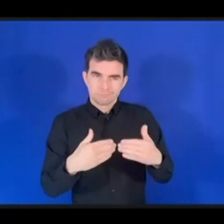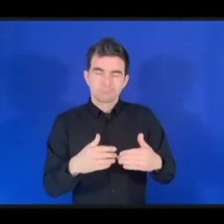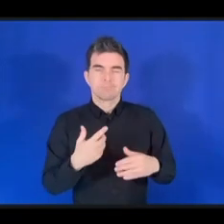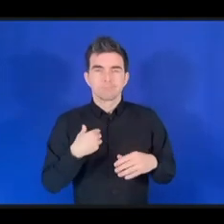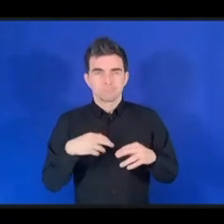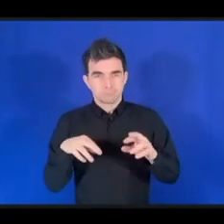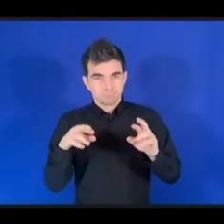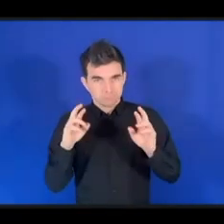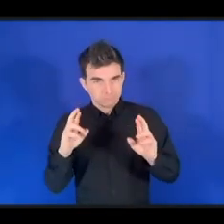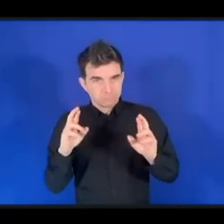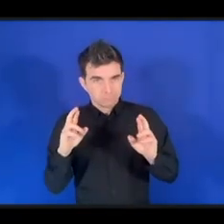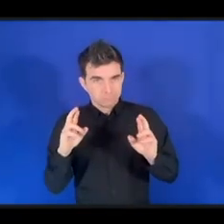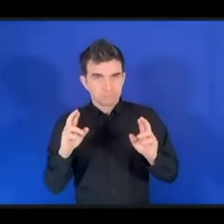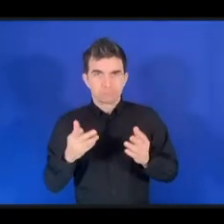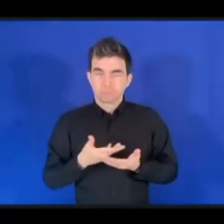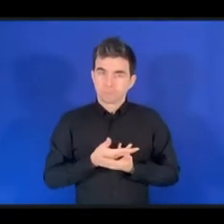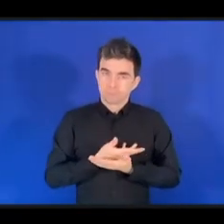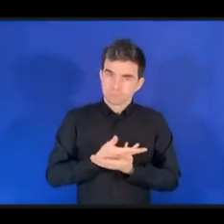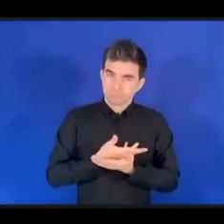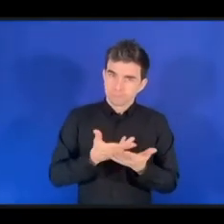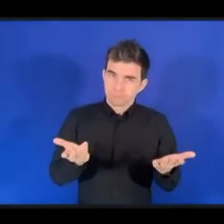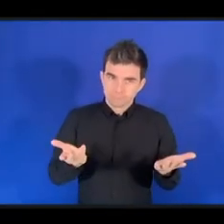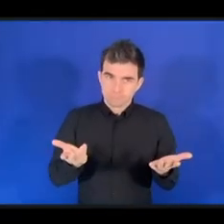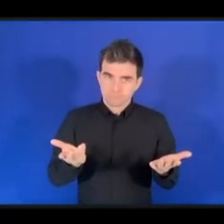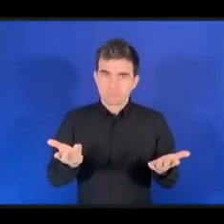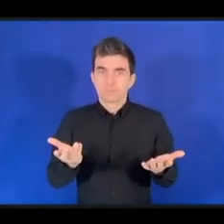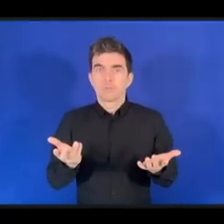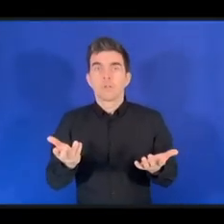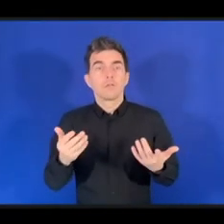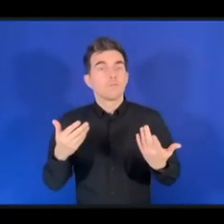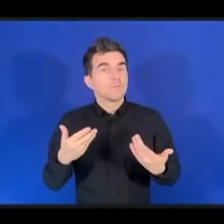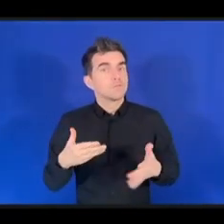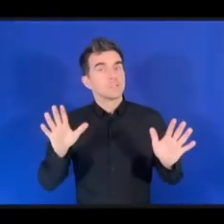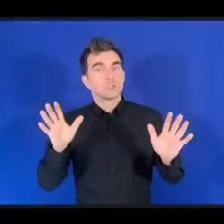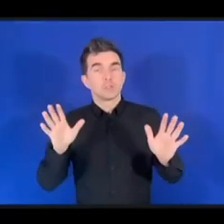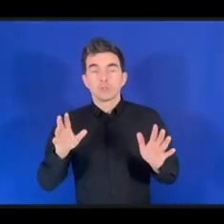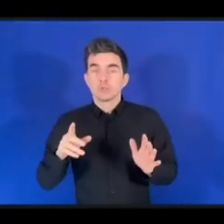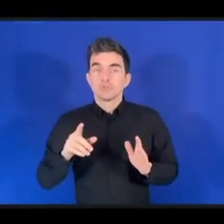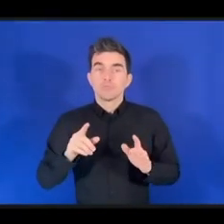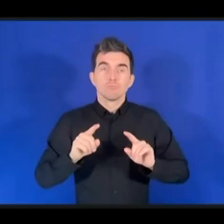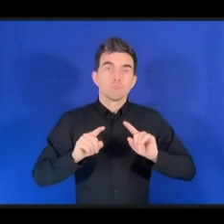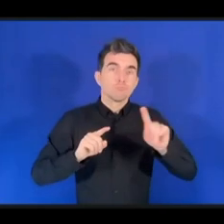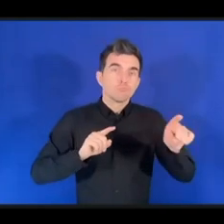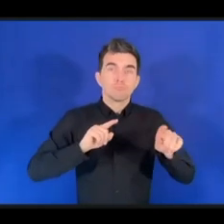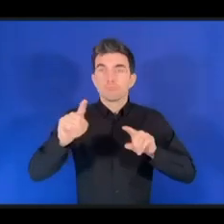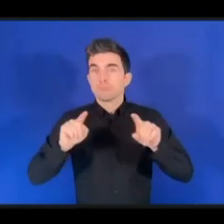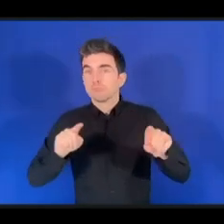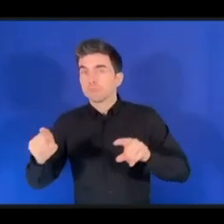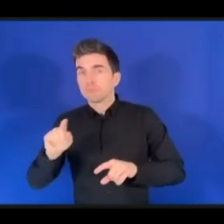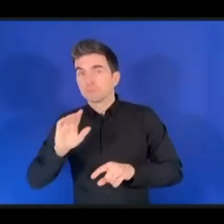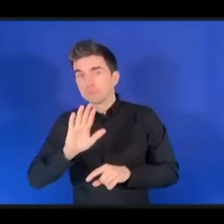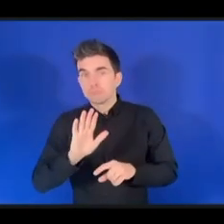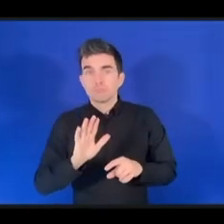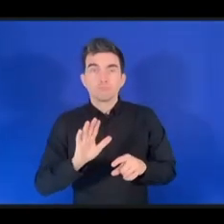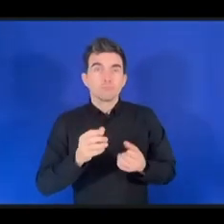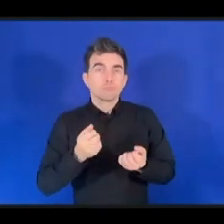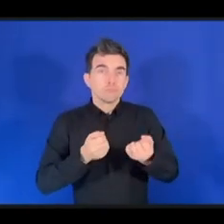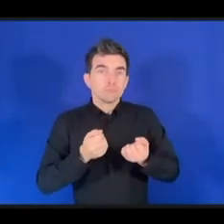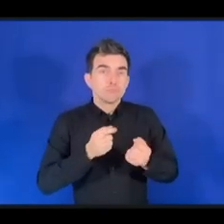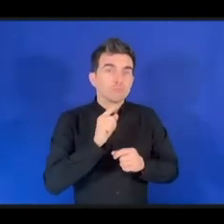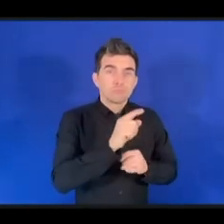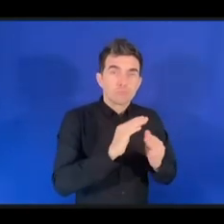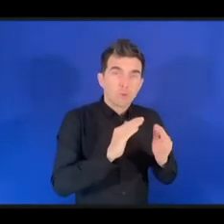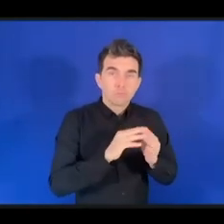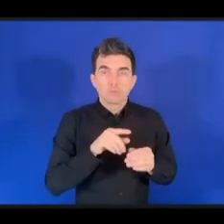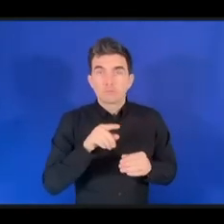希望当你们回到各自的国家，这次你们在京都经历的交